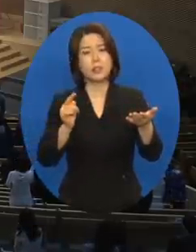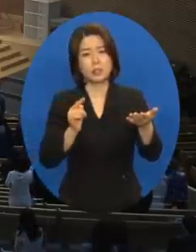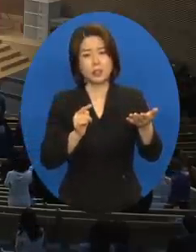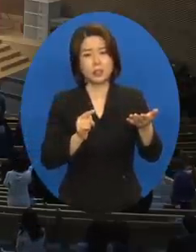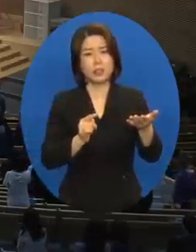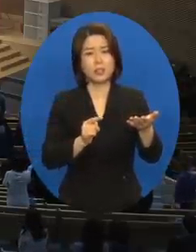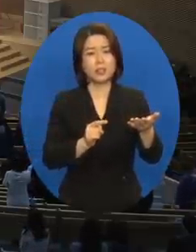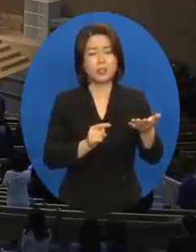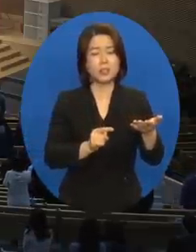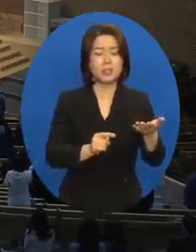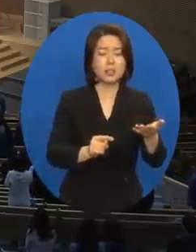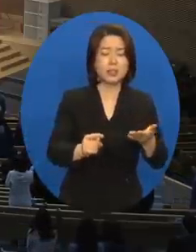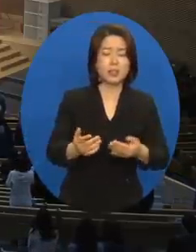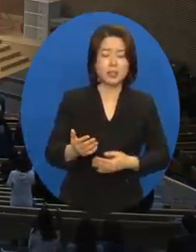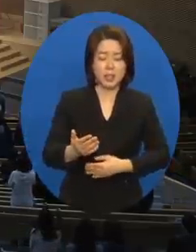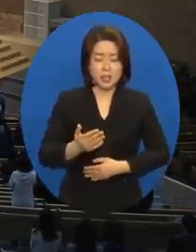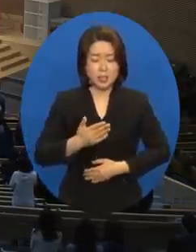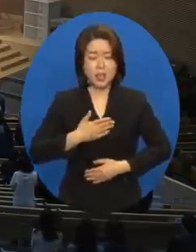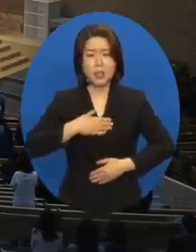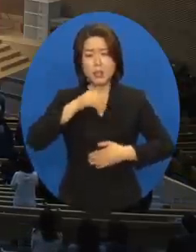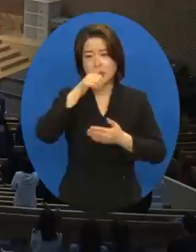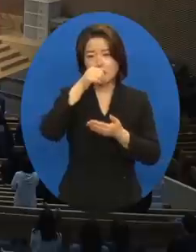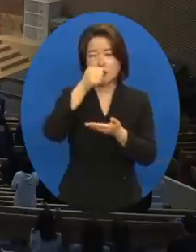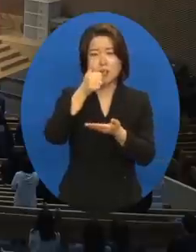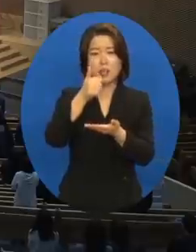we we